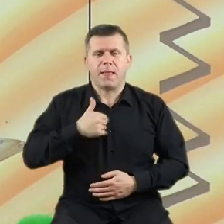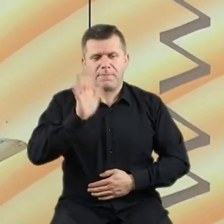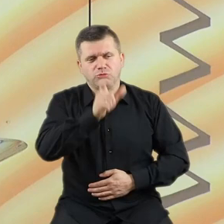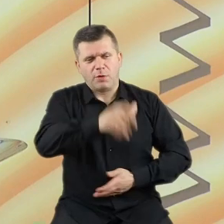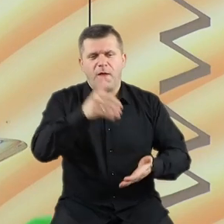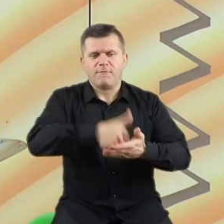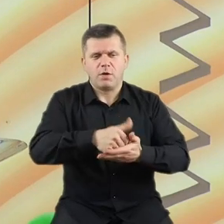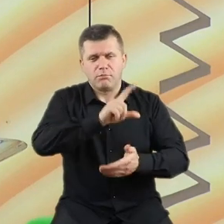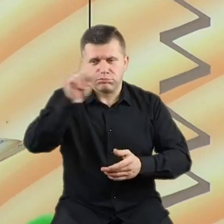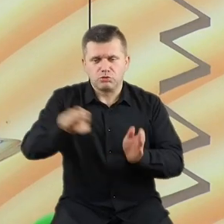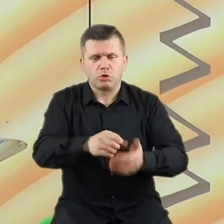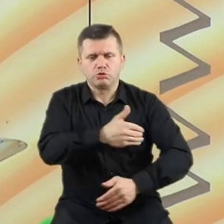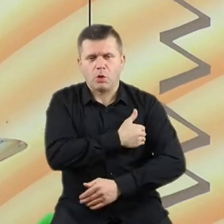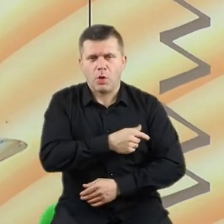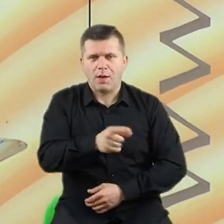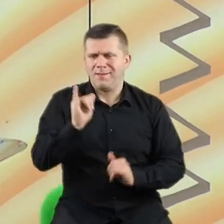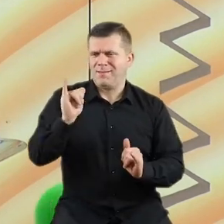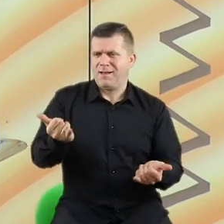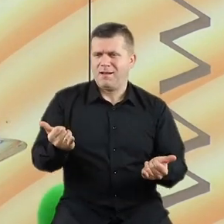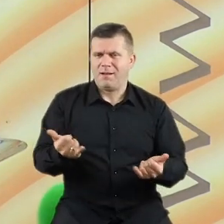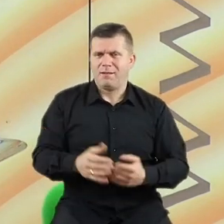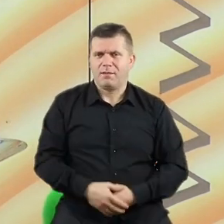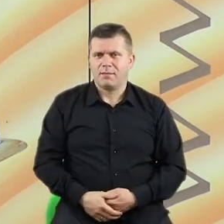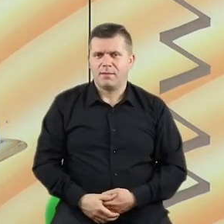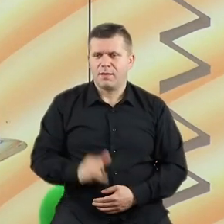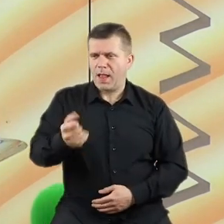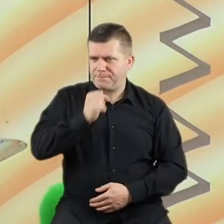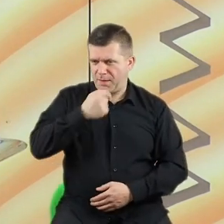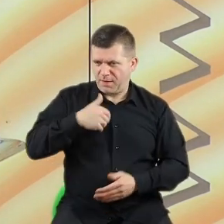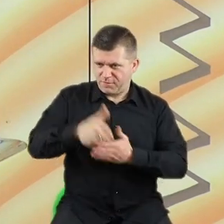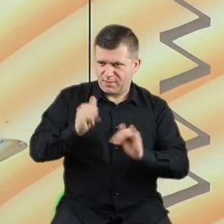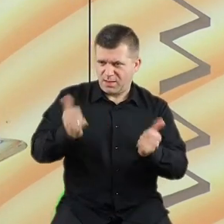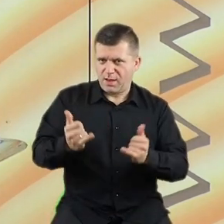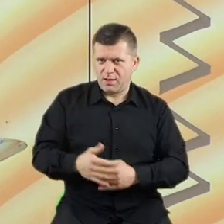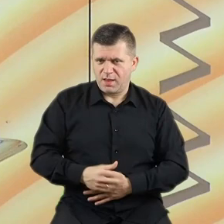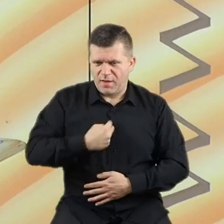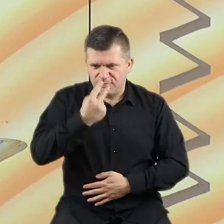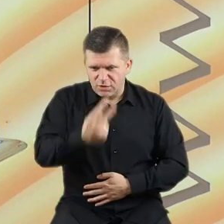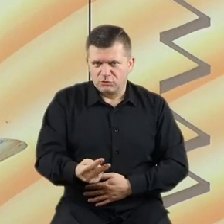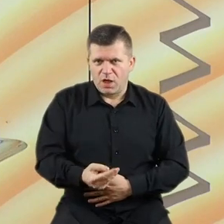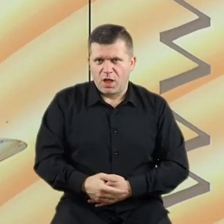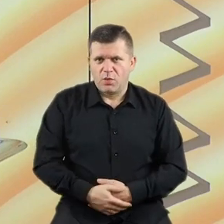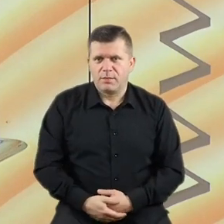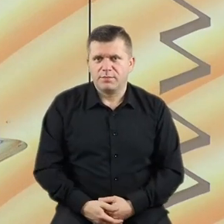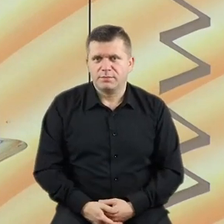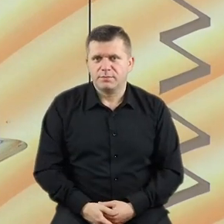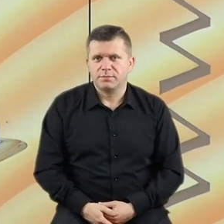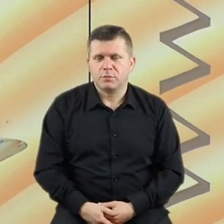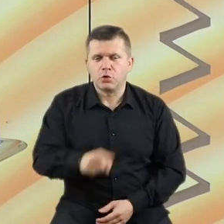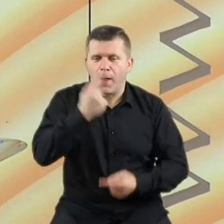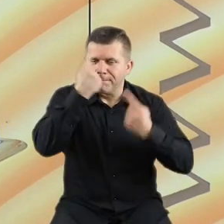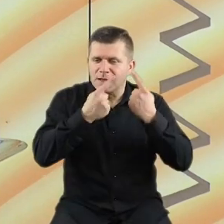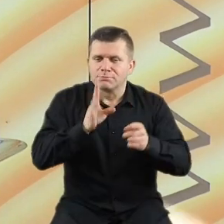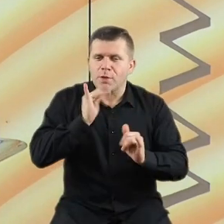będę wychowywać, pójdziesz do szkoły. A on właśnie mówił, no ale jak? Jak babcia będzie mnie wychowywać? Jak ja widziałem, jak... To są